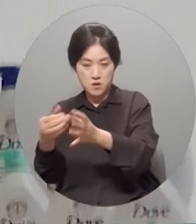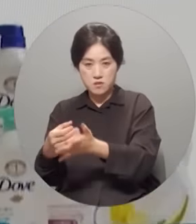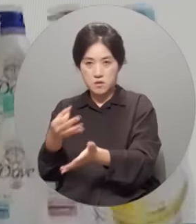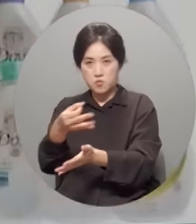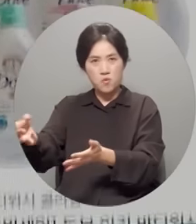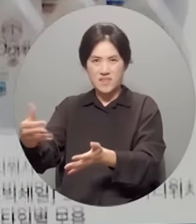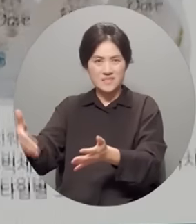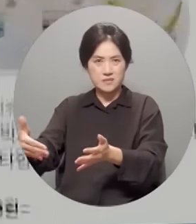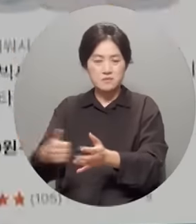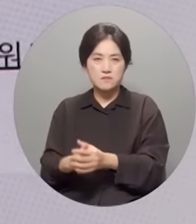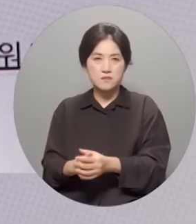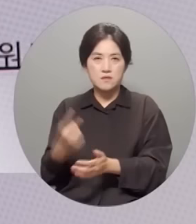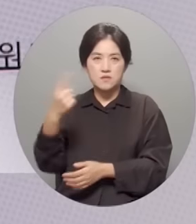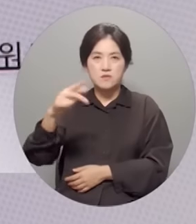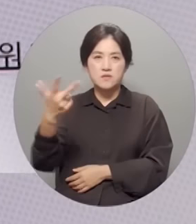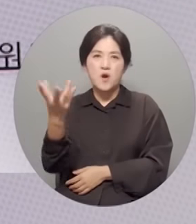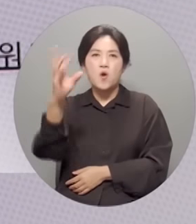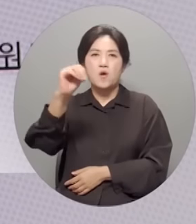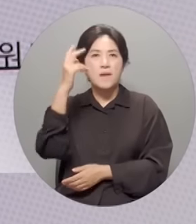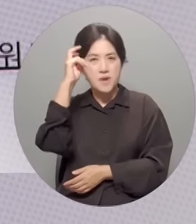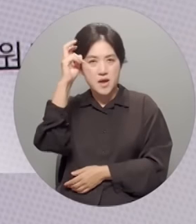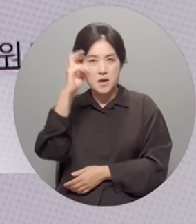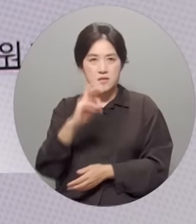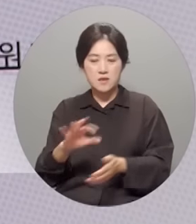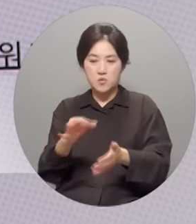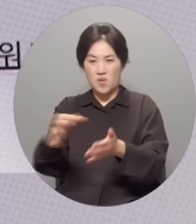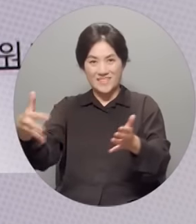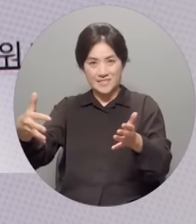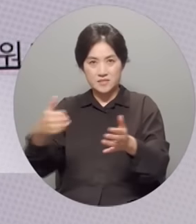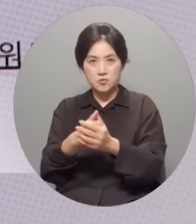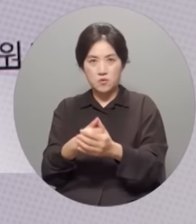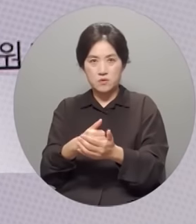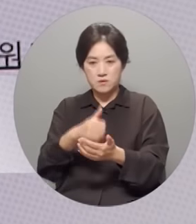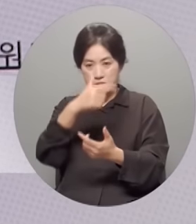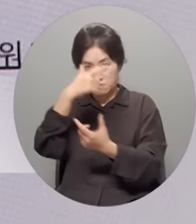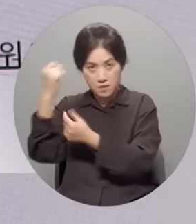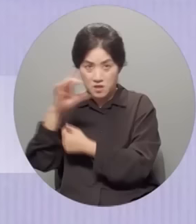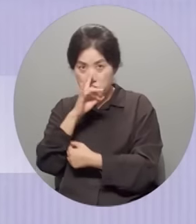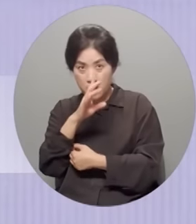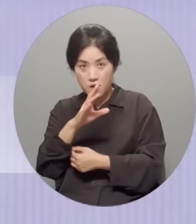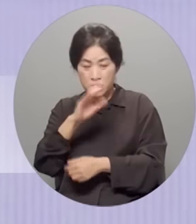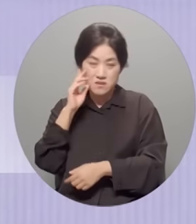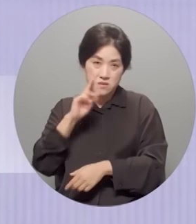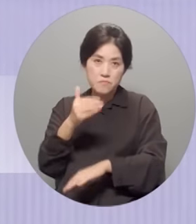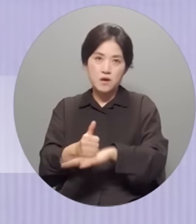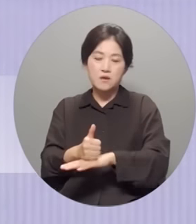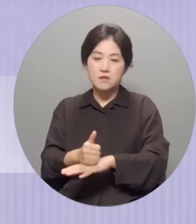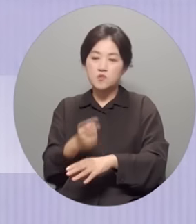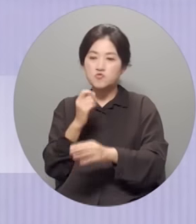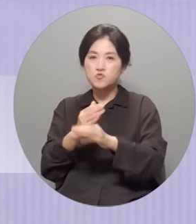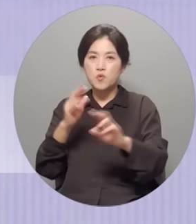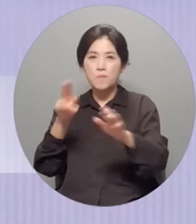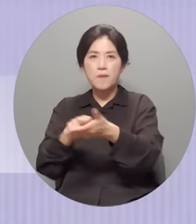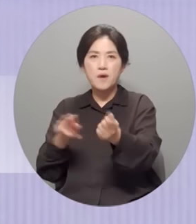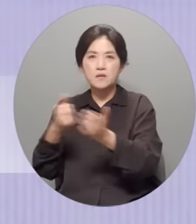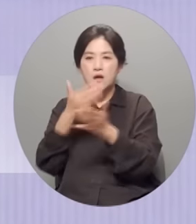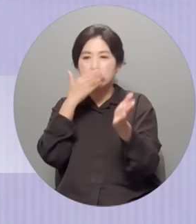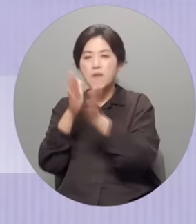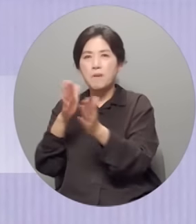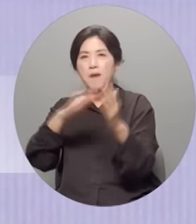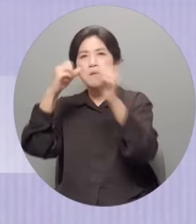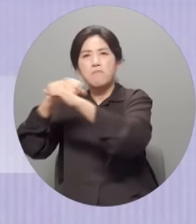있는데요. 1,700억 원으로 추정되는 미정산금이 제때 지급되지 않으면 최악의 경우 중소 판매자들이 줄도산할 수